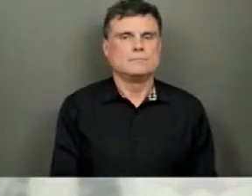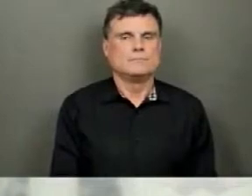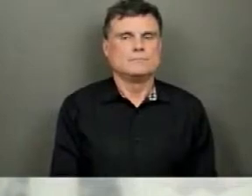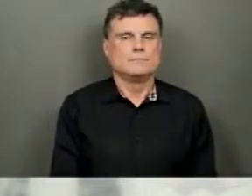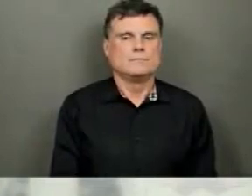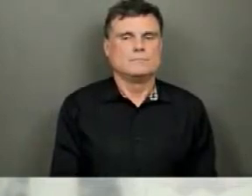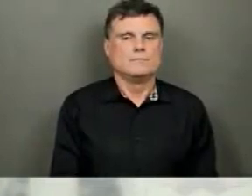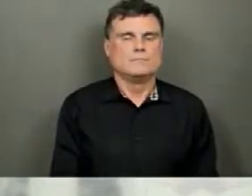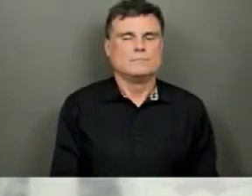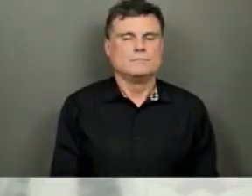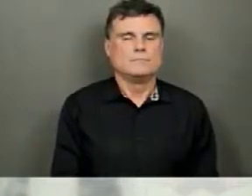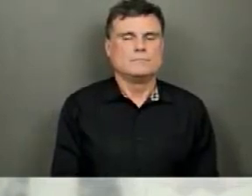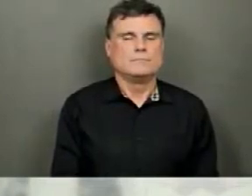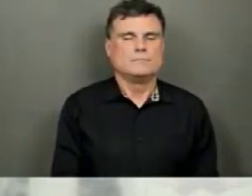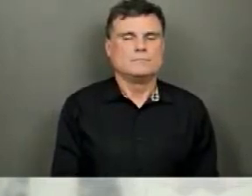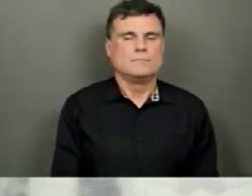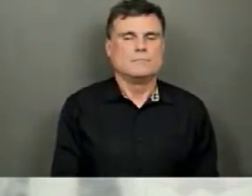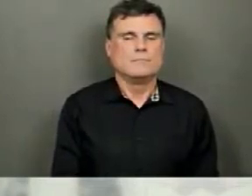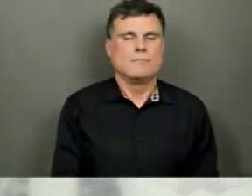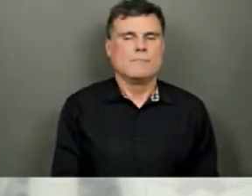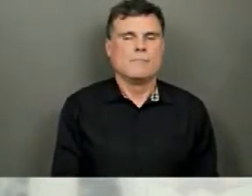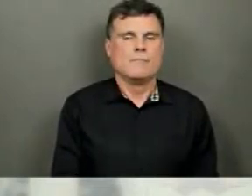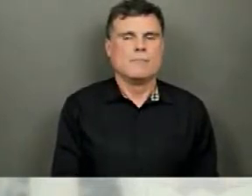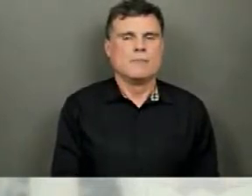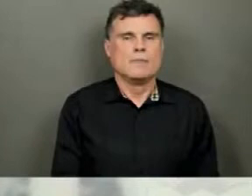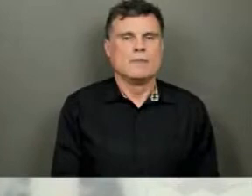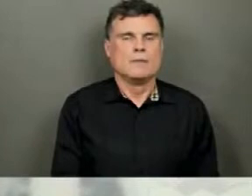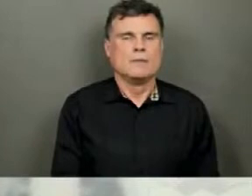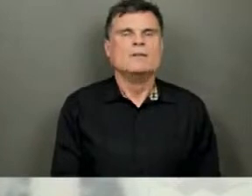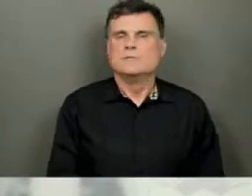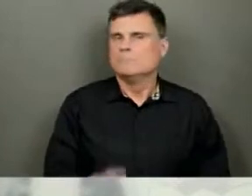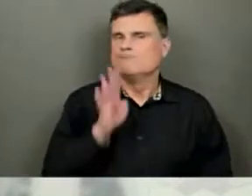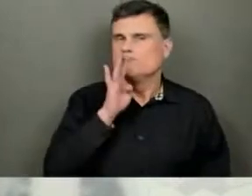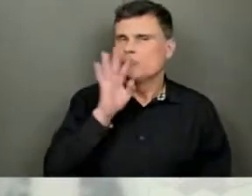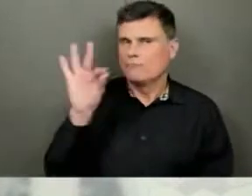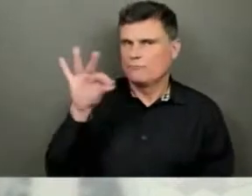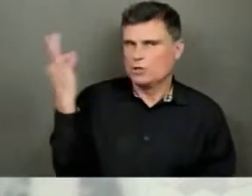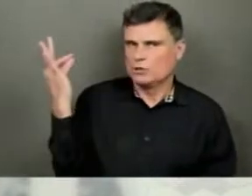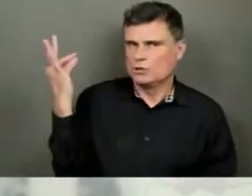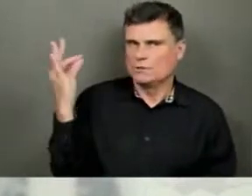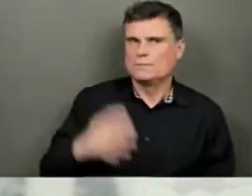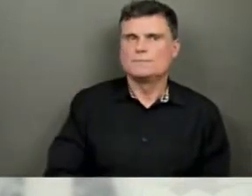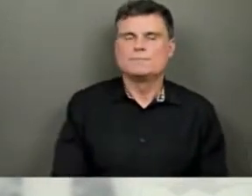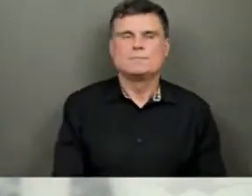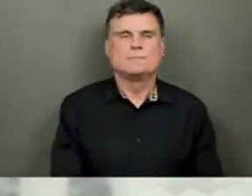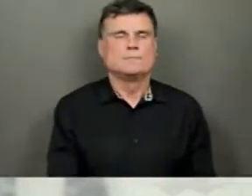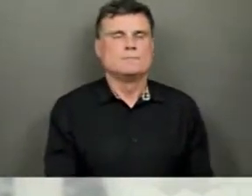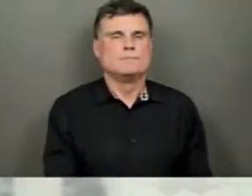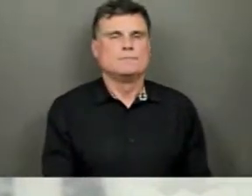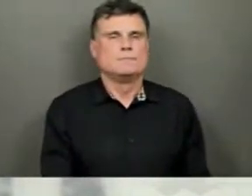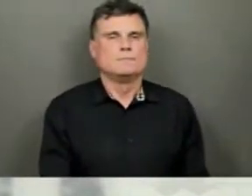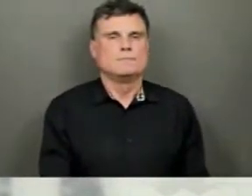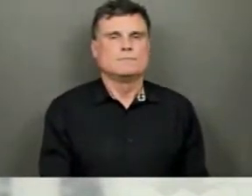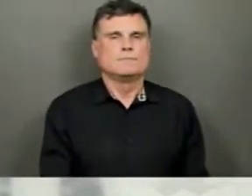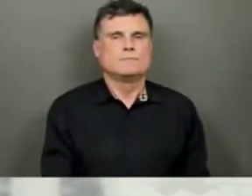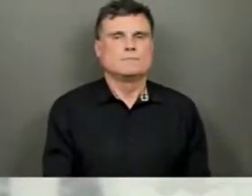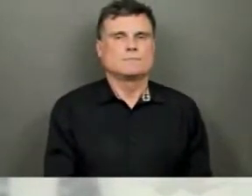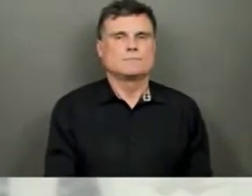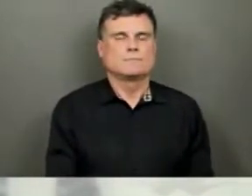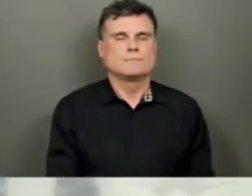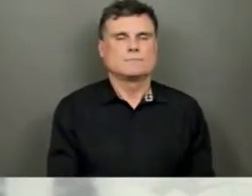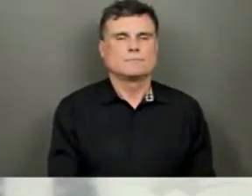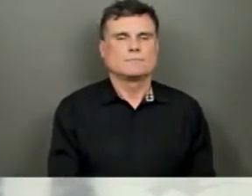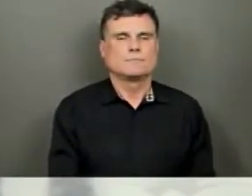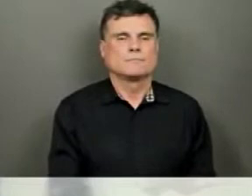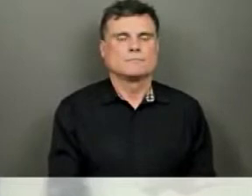c'est que les gens qui ont besoin d'Ozempic, et c'est un médicament de